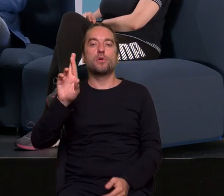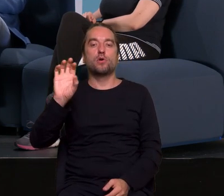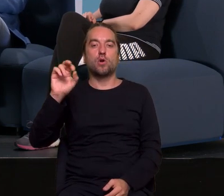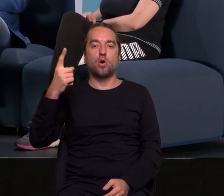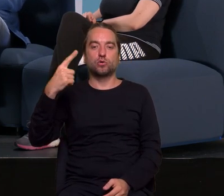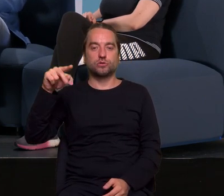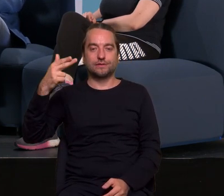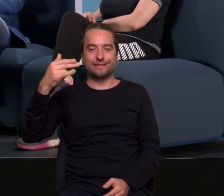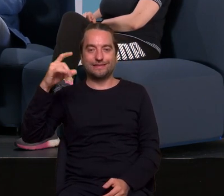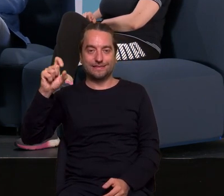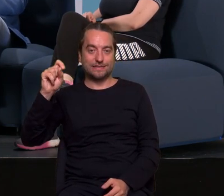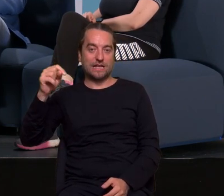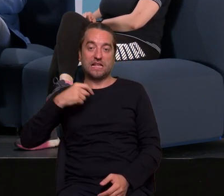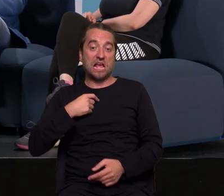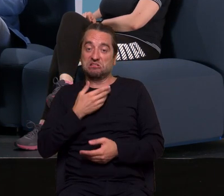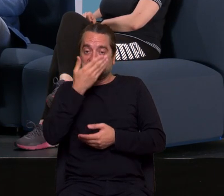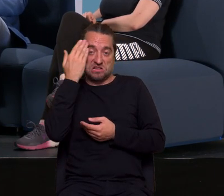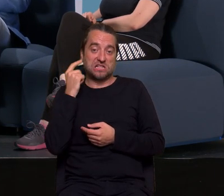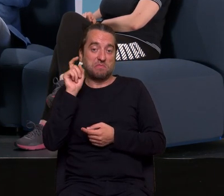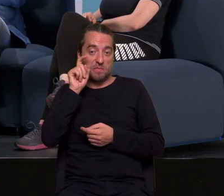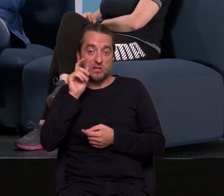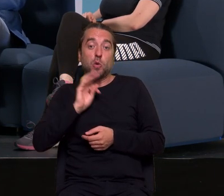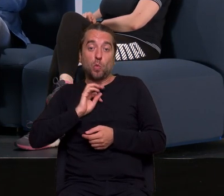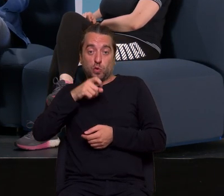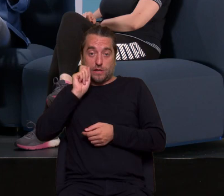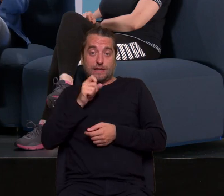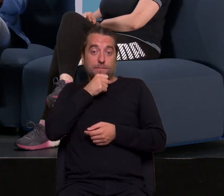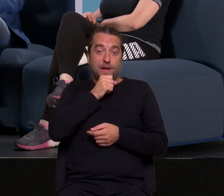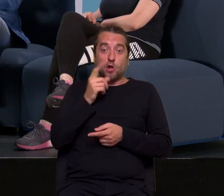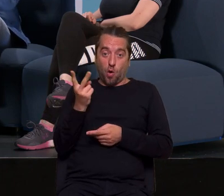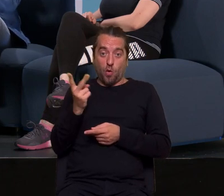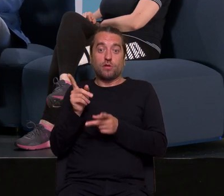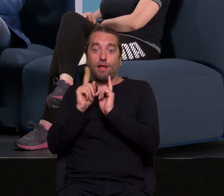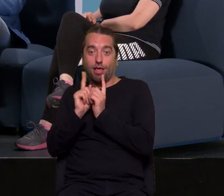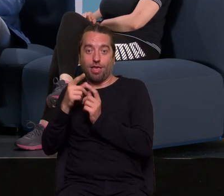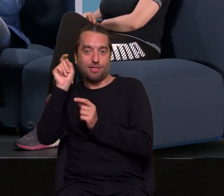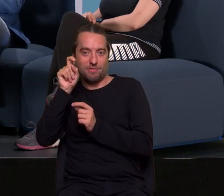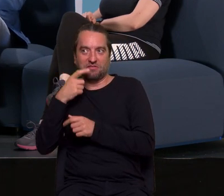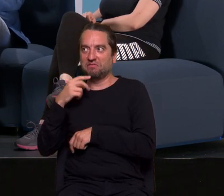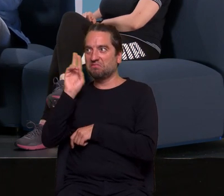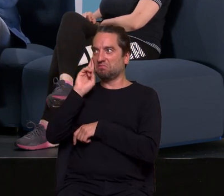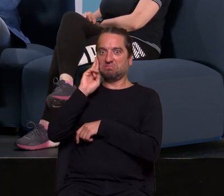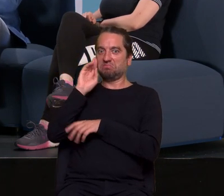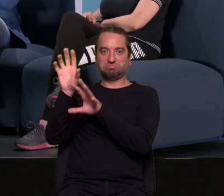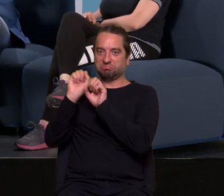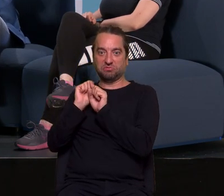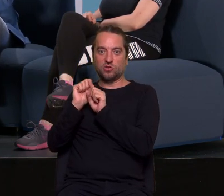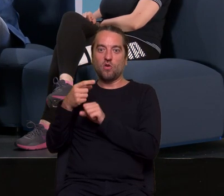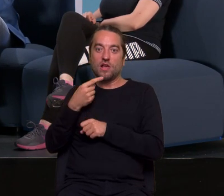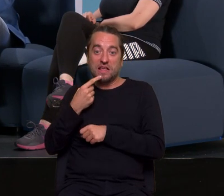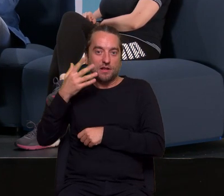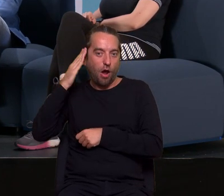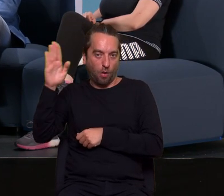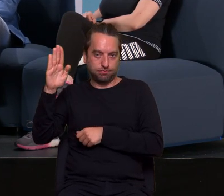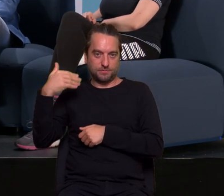znam niemieckiego. Nie? Moi dziadkowie rozmawiali ze sobą po niemiecku, a ja nie rozumiem, o czym oni ze sobą rozmawiają. W ogóle to był dla mnie język obcy w